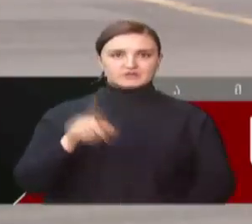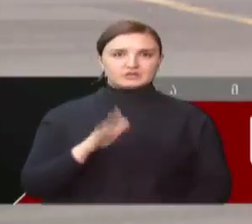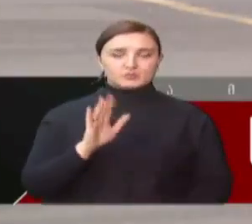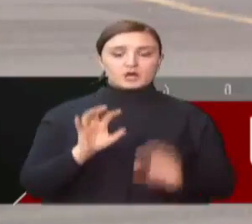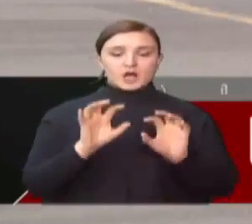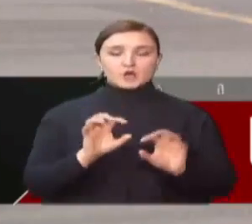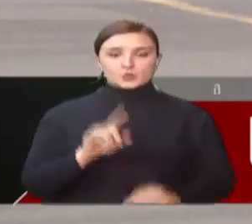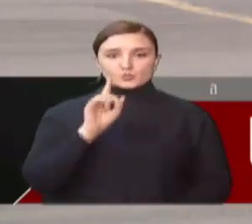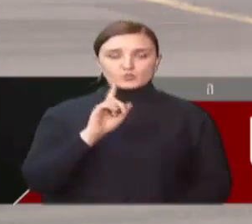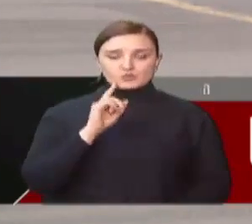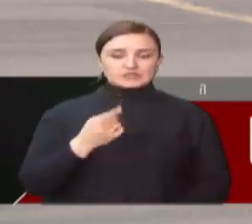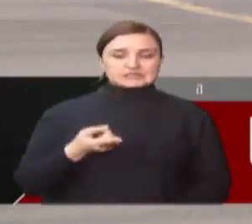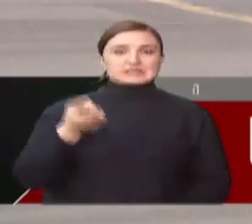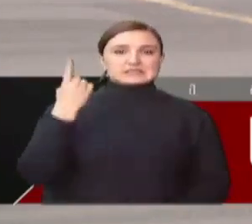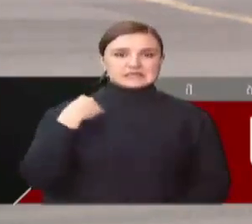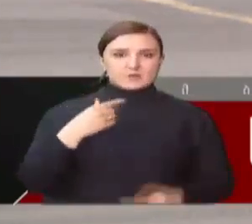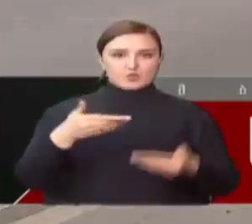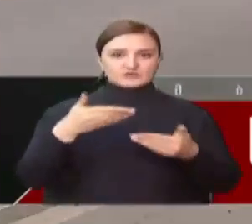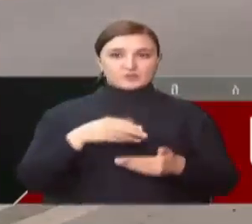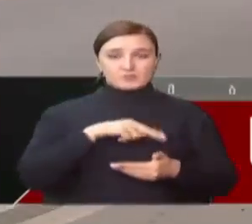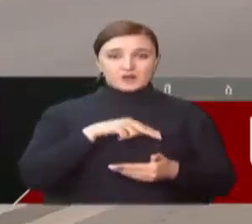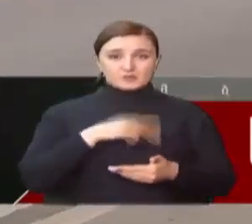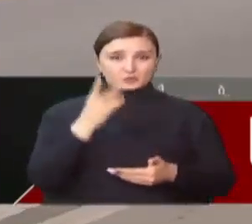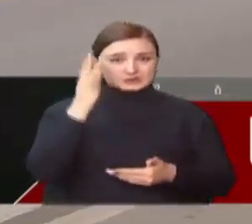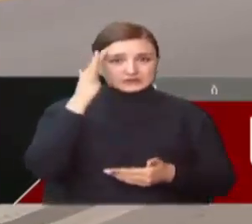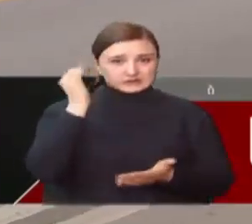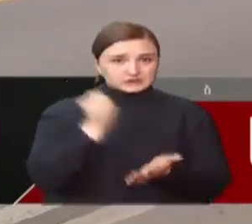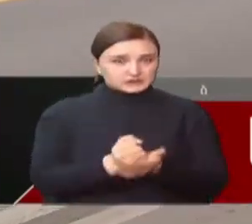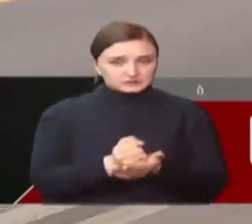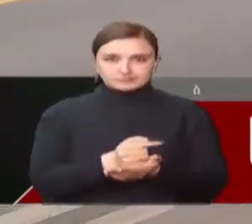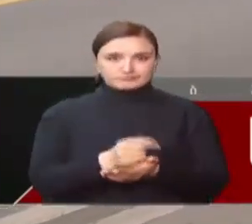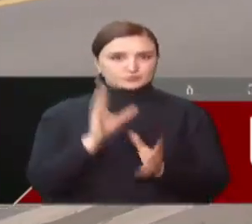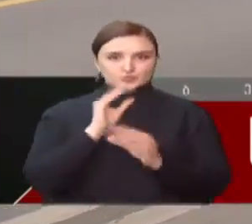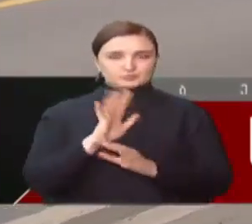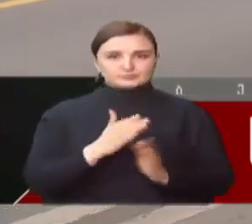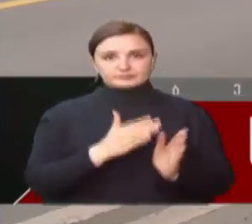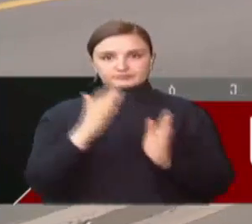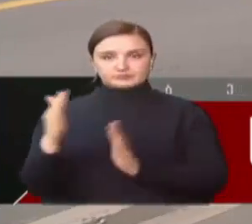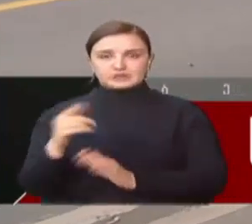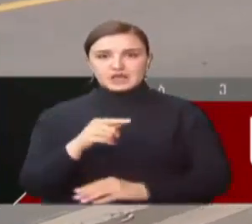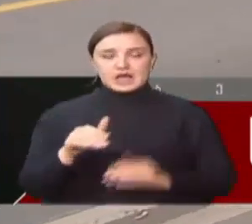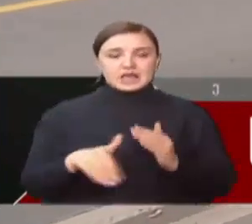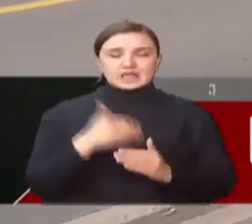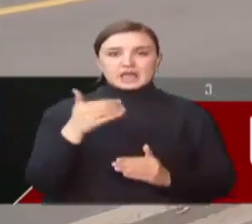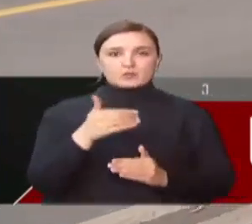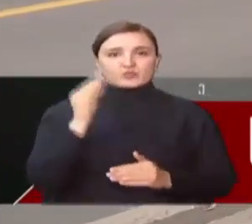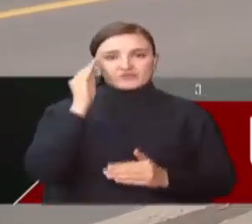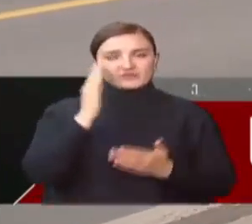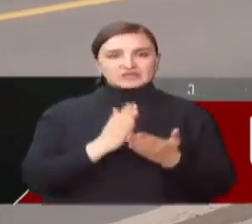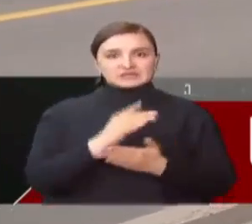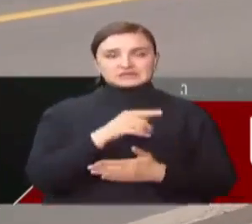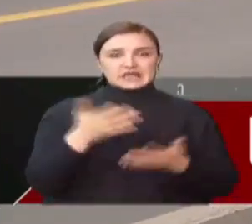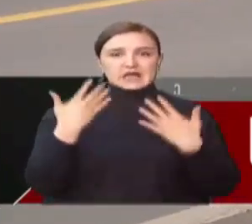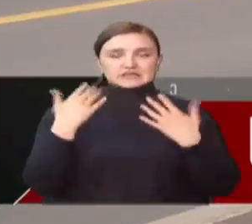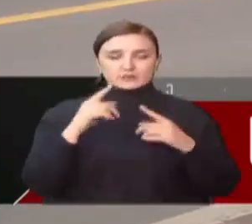რომელიც ჯერ კიდევ წინა მოწვევის პარლამენტს უნდა დაემტკიცებინა, განახლებული ვერსიით საკანონმდებლო ორგანოს საგაზაფხულო სესიის